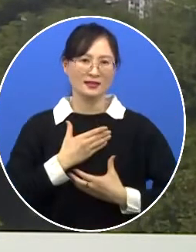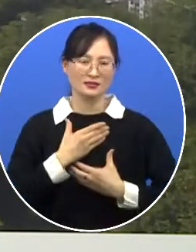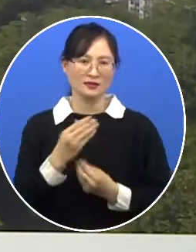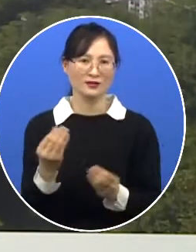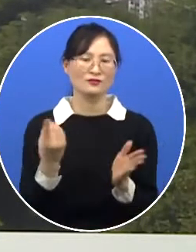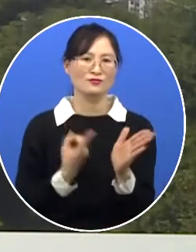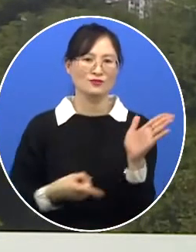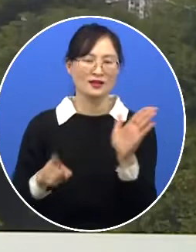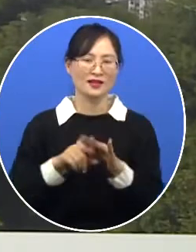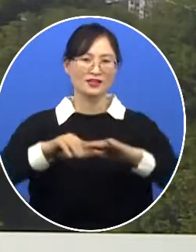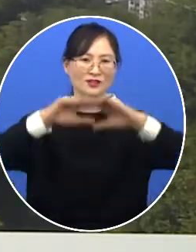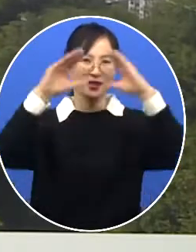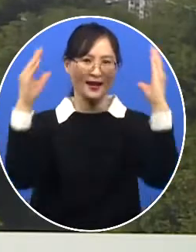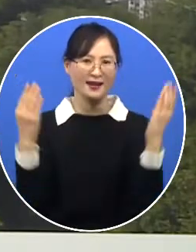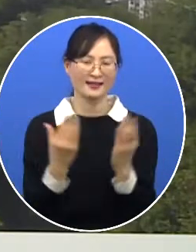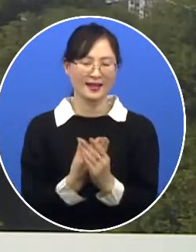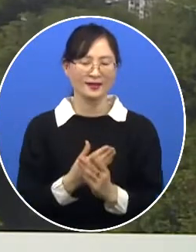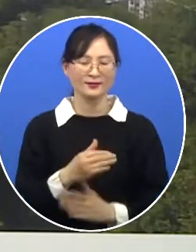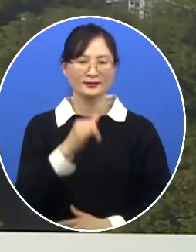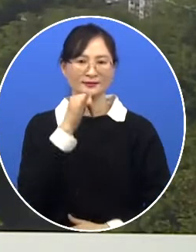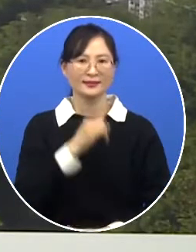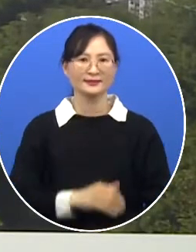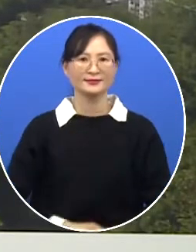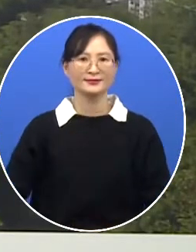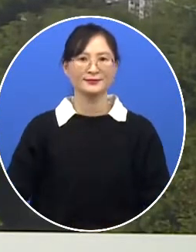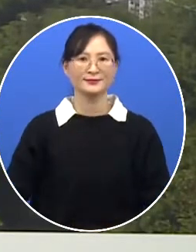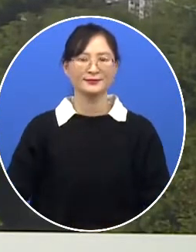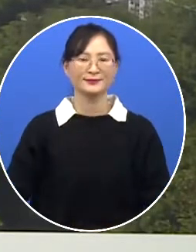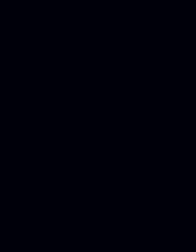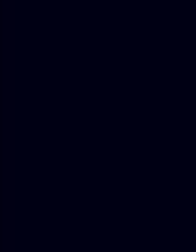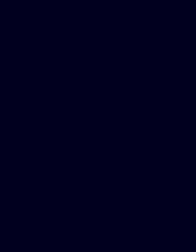구민 여러분의 안전을 지키기 위해 최선을 다하겠습니다.